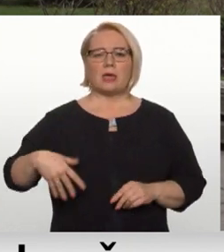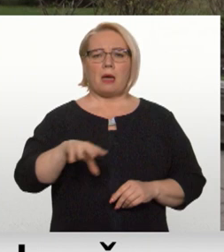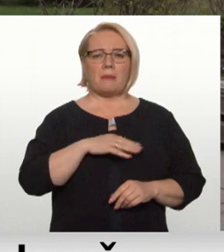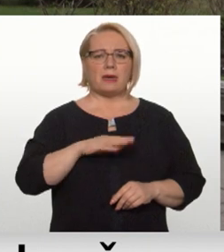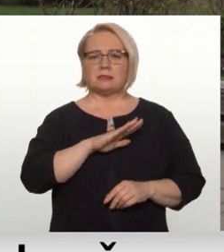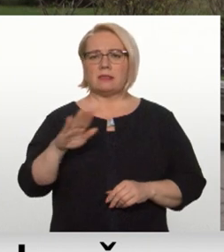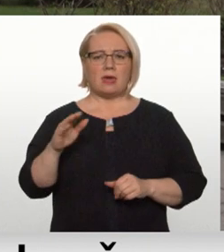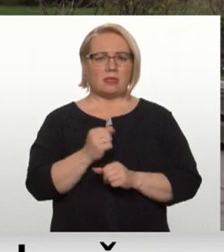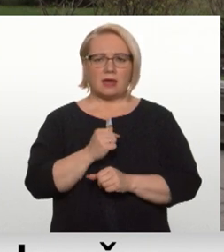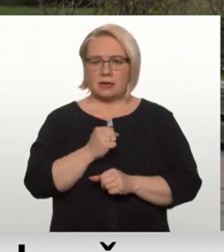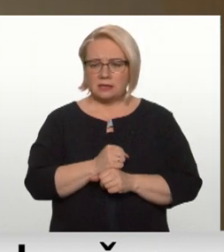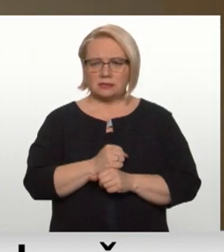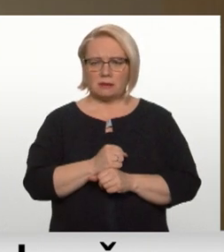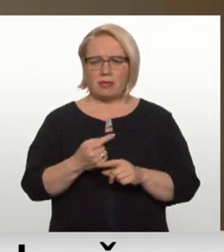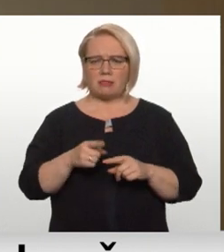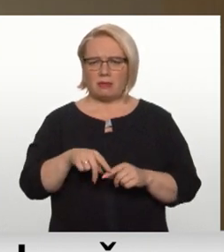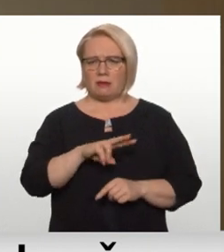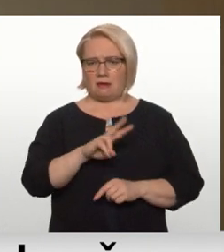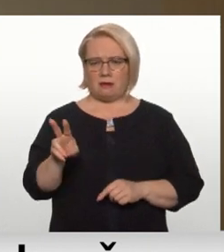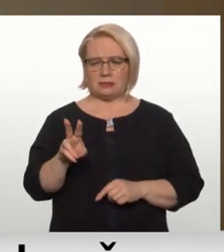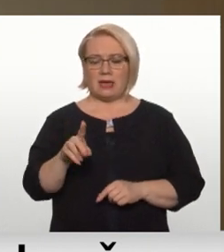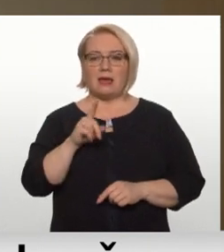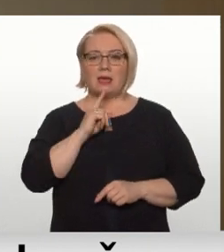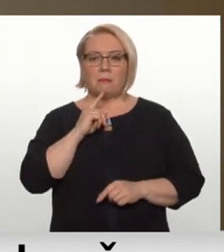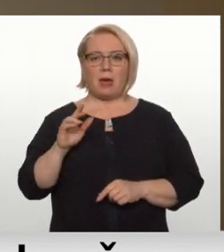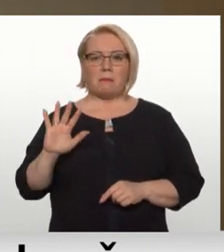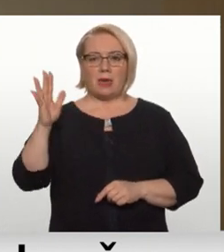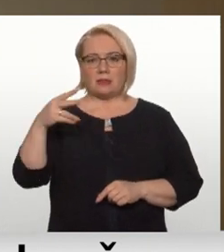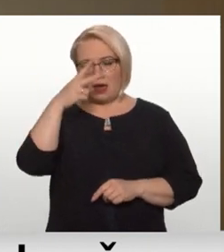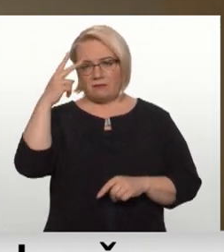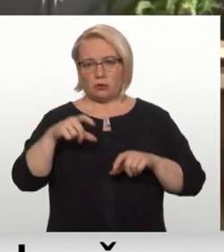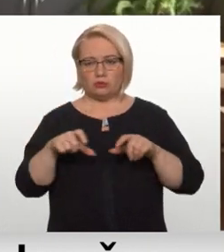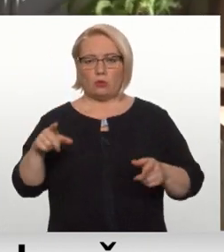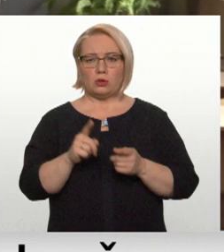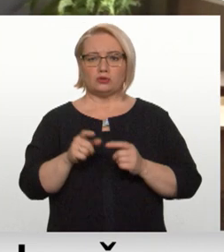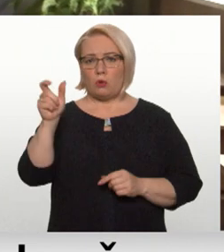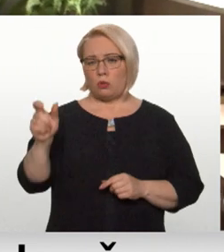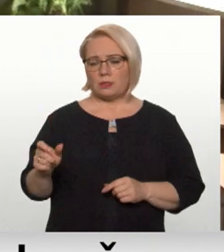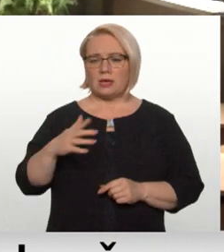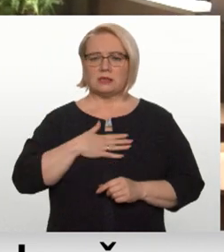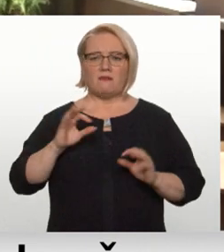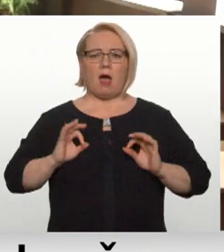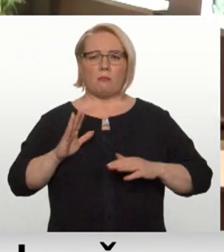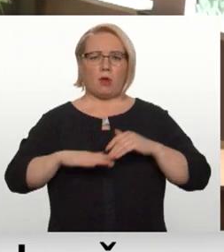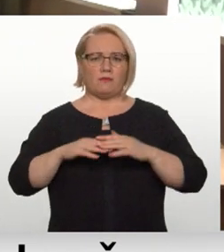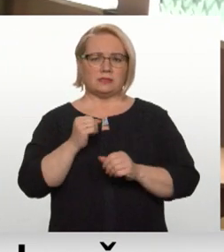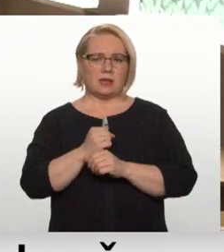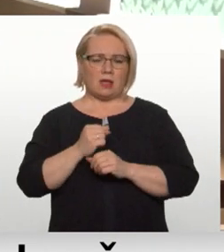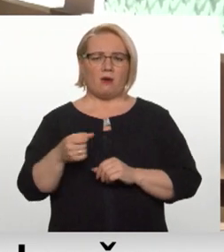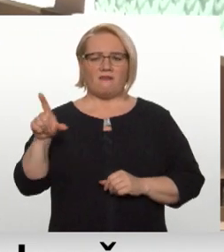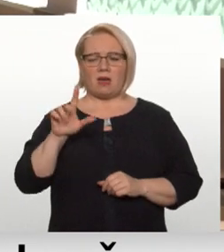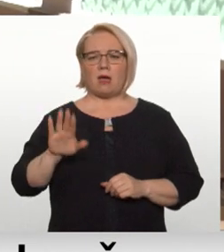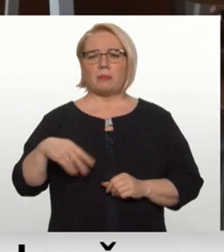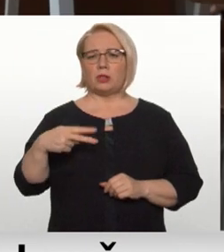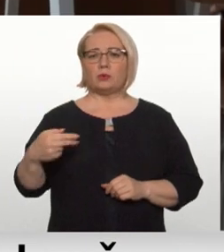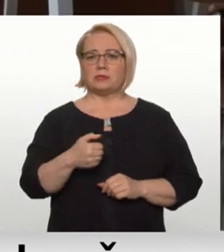nedarīsim, tad kas? Liepājas piektās vidusskolas skolotāja Laila Lejiniece savā profesijā ir jau vairāk nekā 20 gadus, un